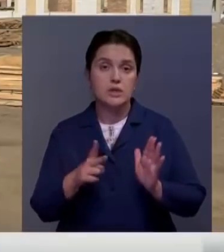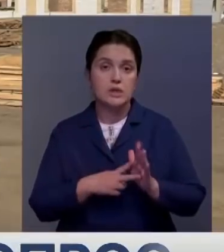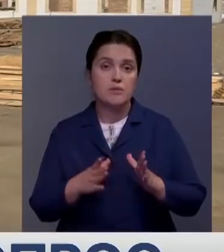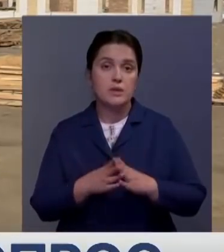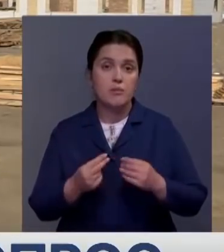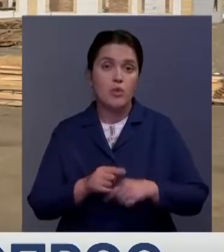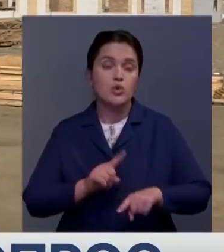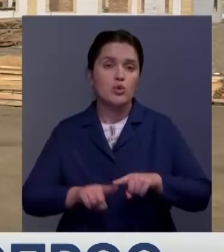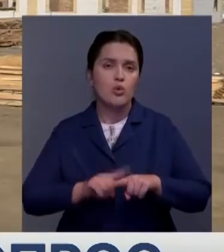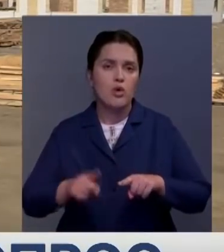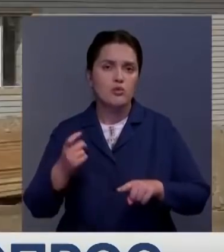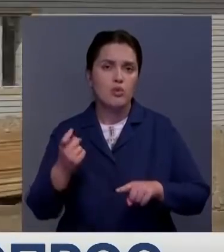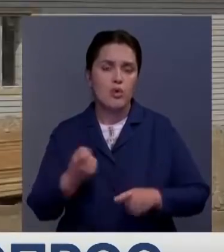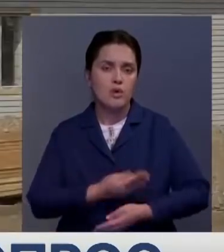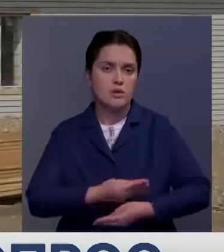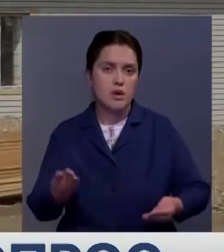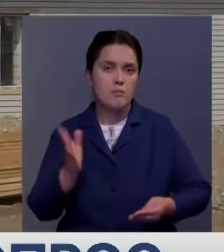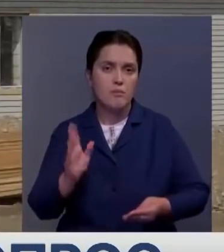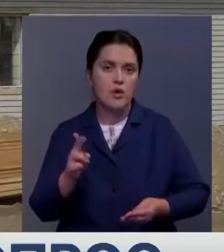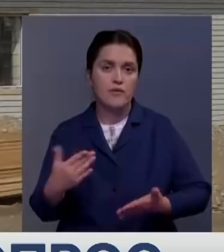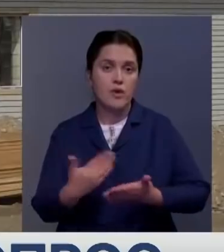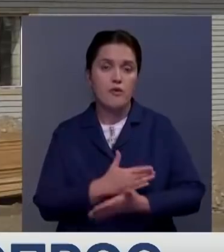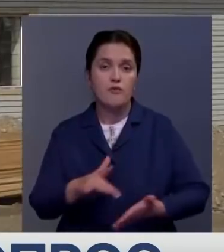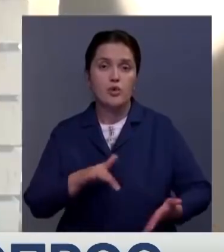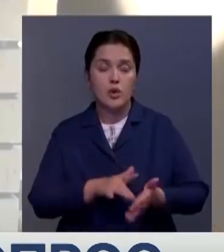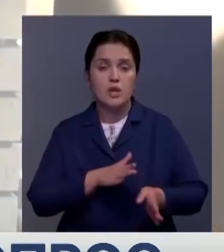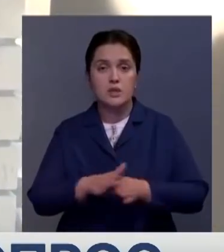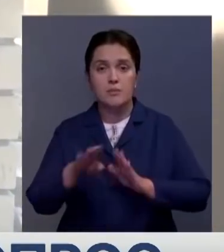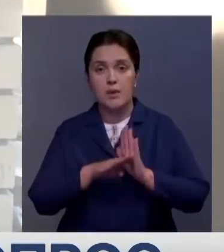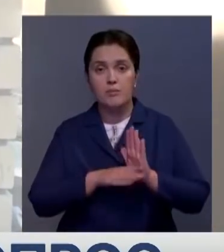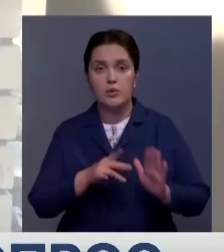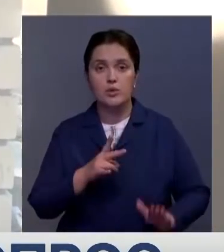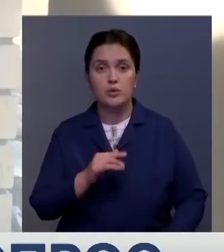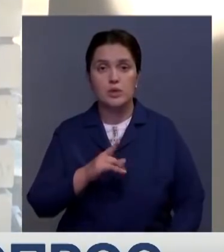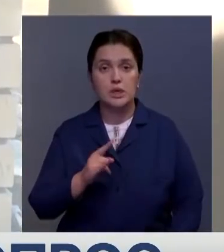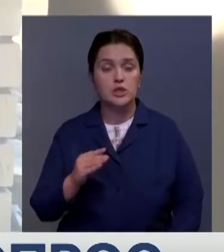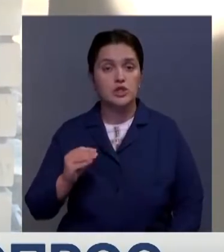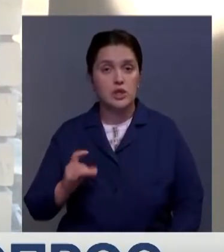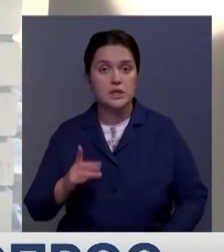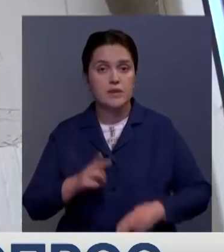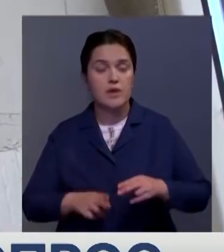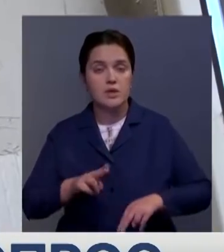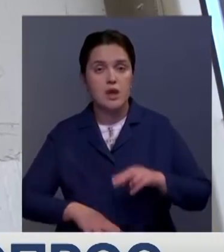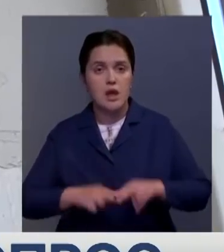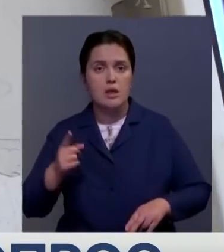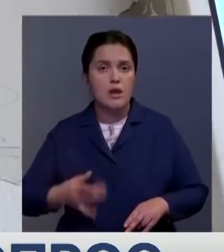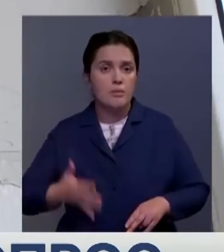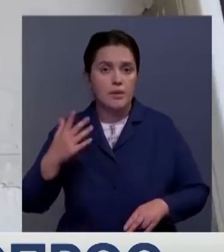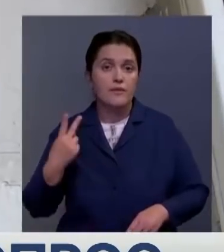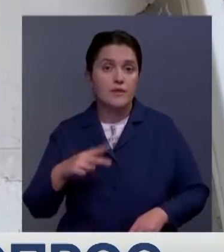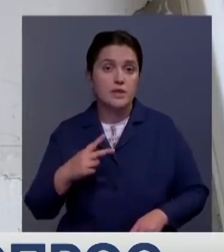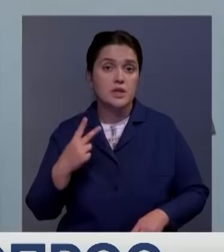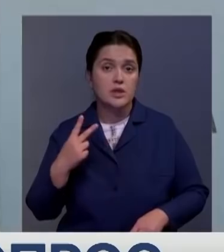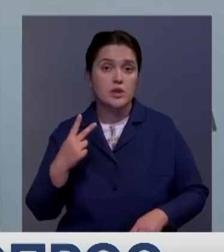но уже скоро 100 из них отпразднуют новоселье. В городе в рамках реализации программы «Нурлы Жер» завершают строительство одной многоэтажки